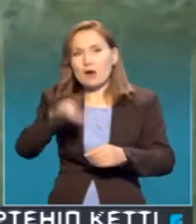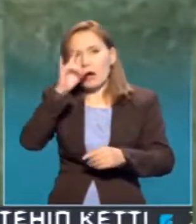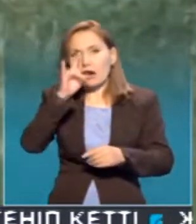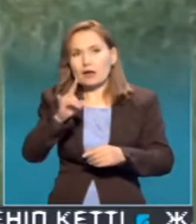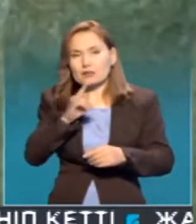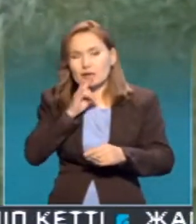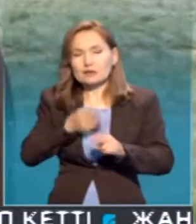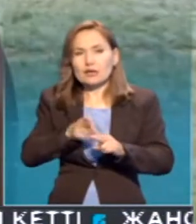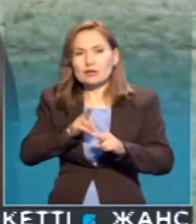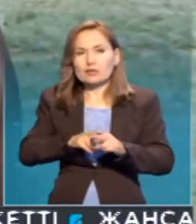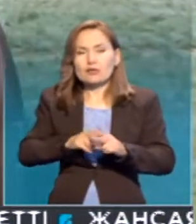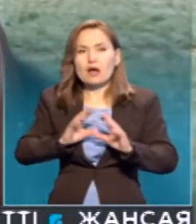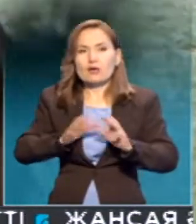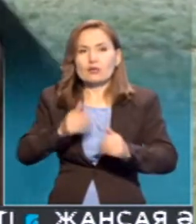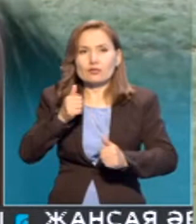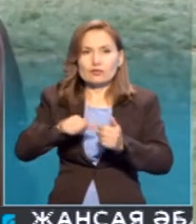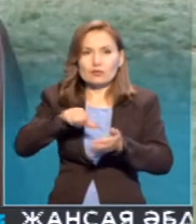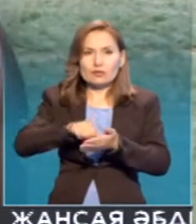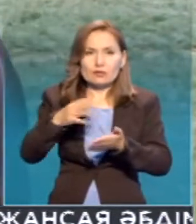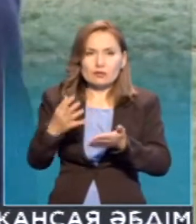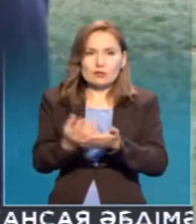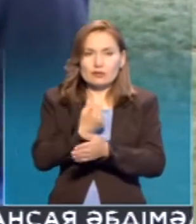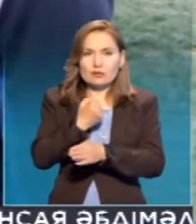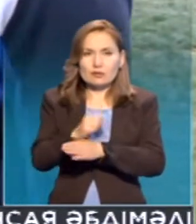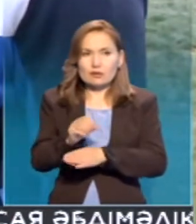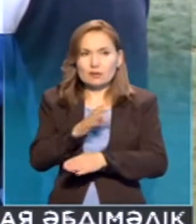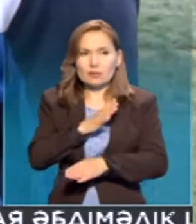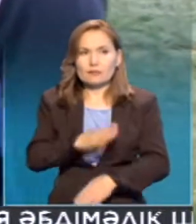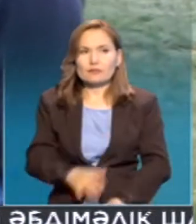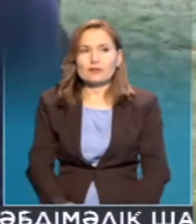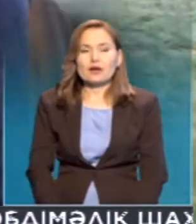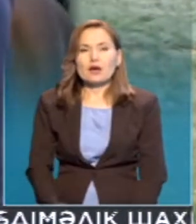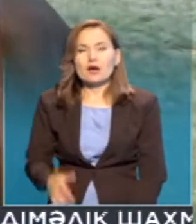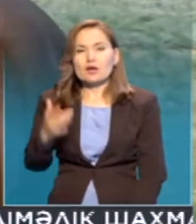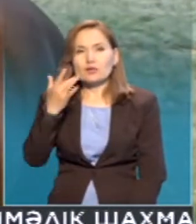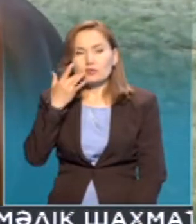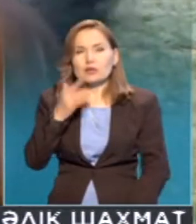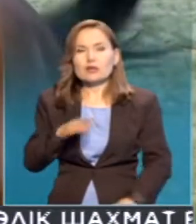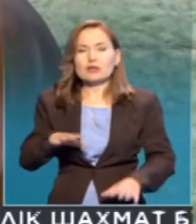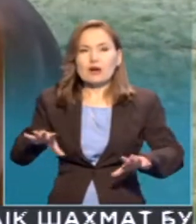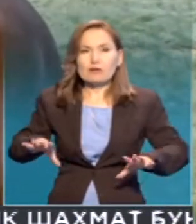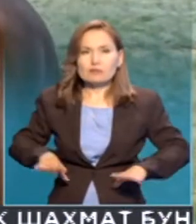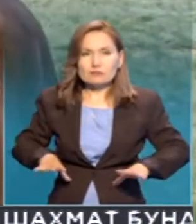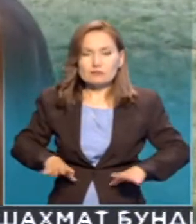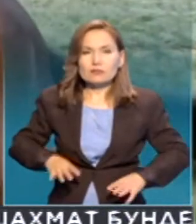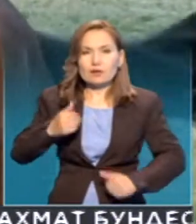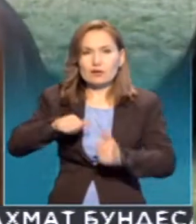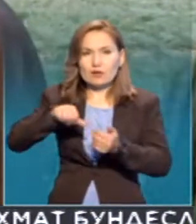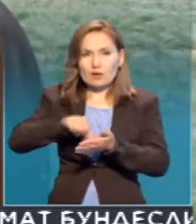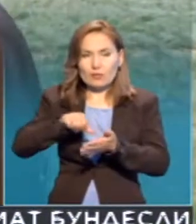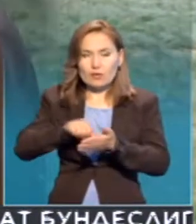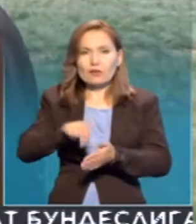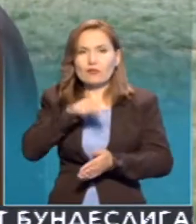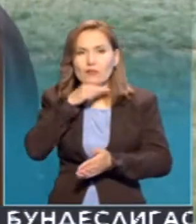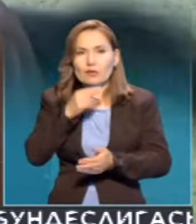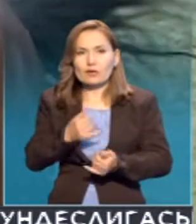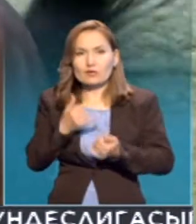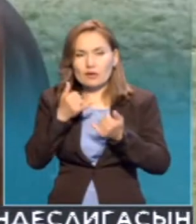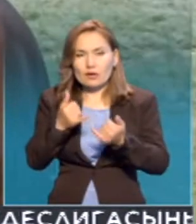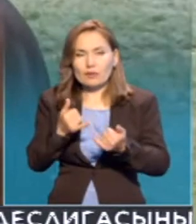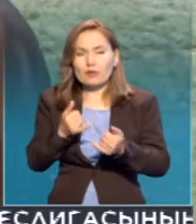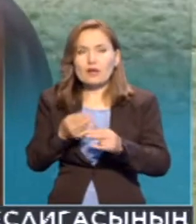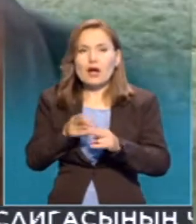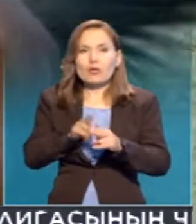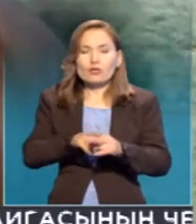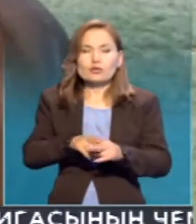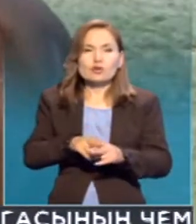ұтып келді. Басқа да шаруалардан қолымыз тигізіп қатты мән береміз, былай айтқанда көптеген шаруалардың бәрін тастап осындай